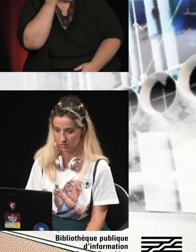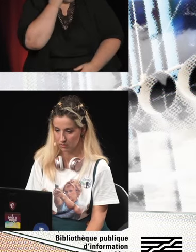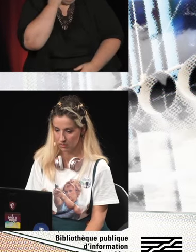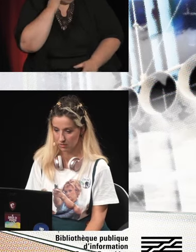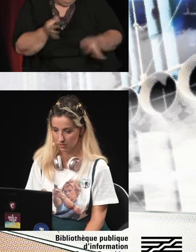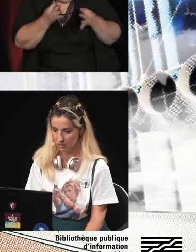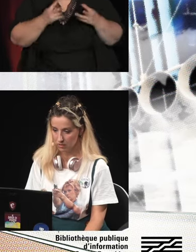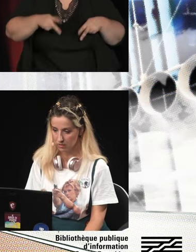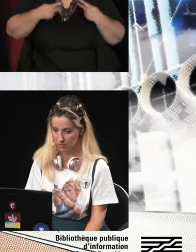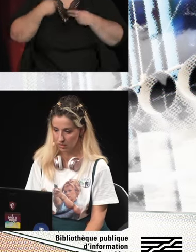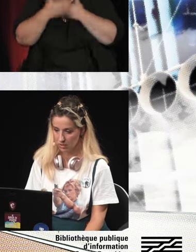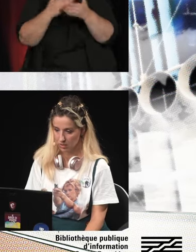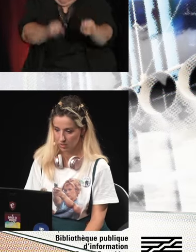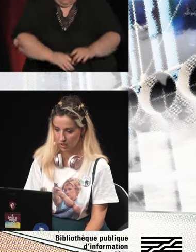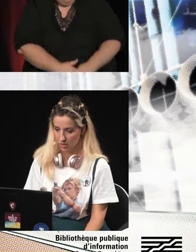non.